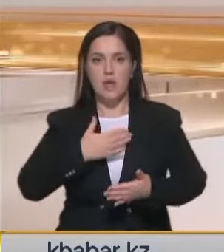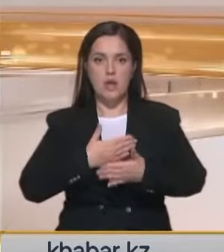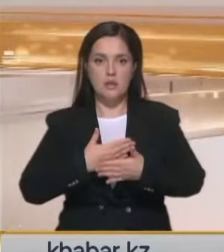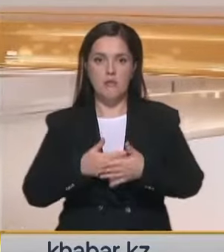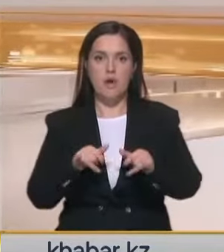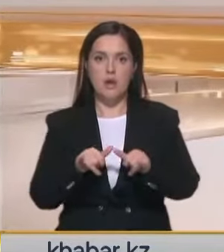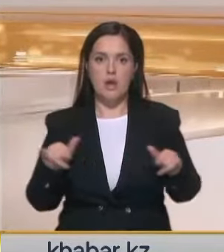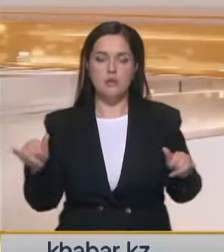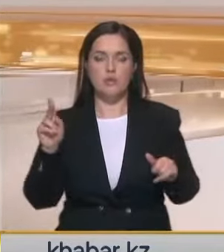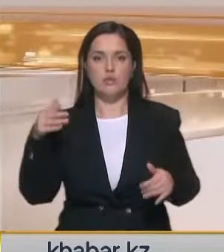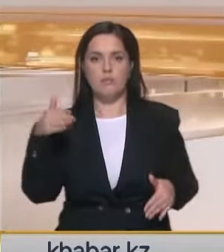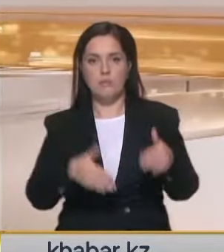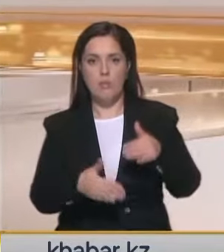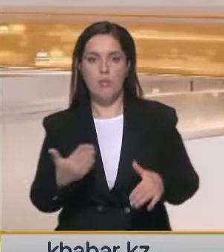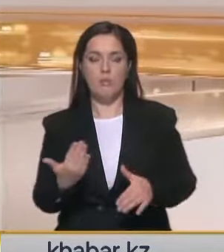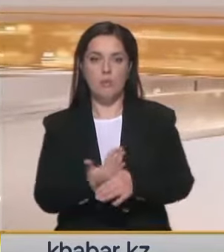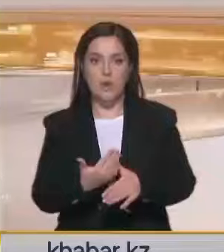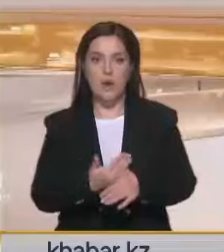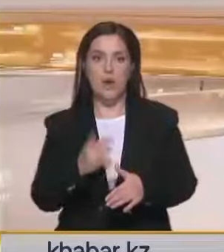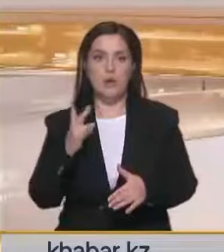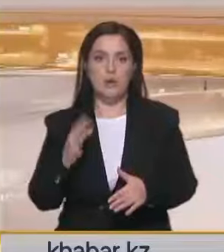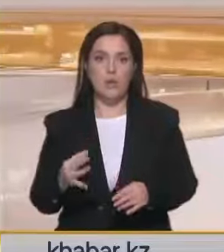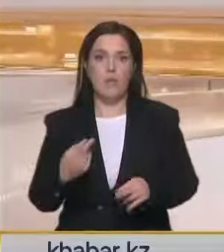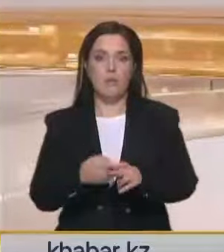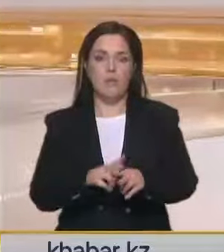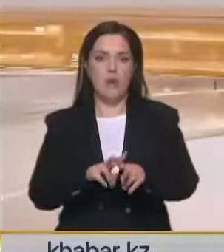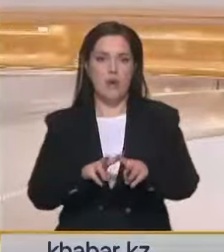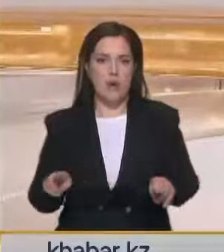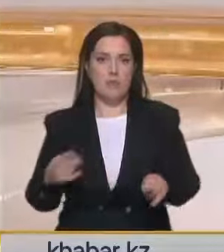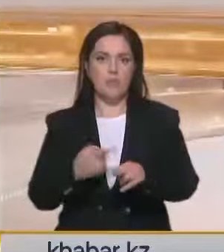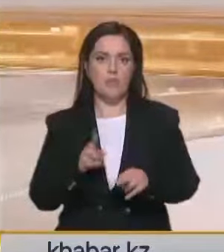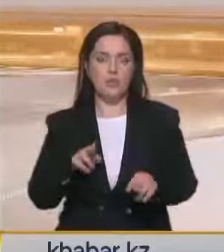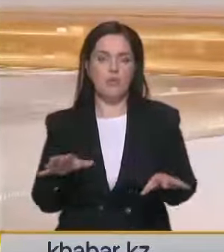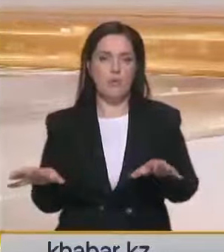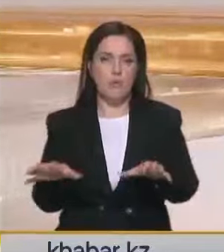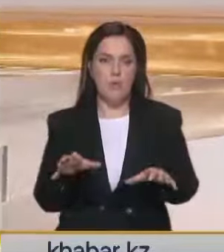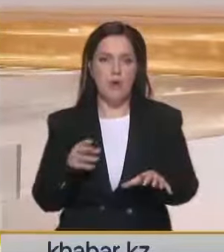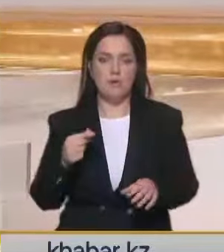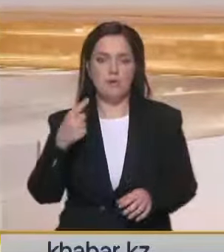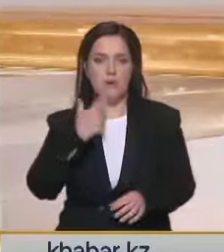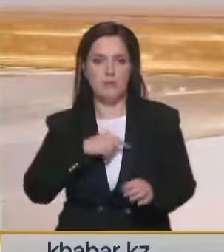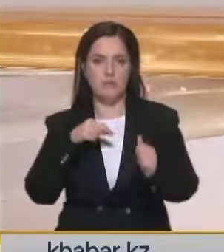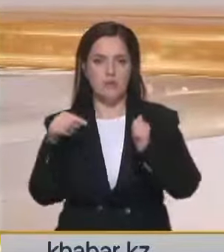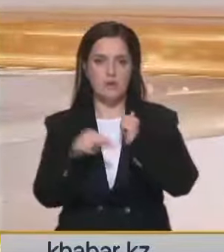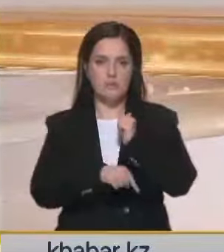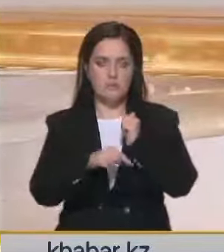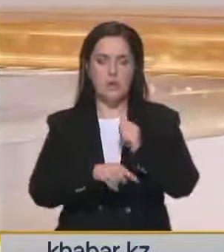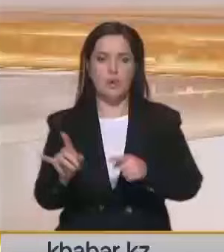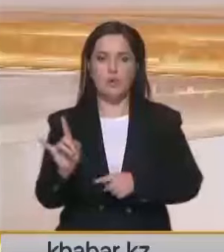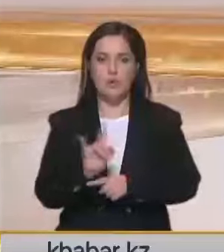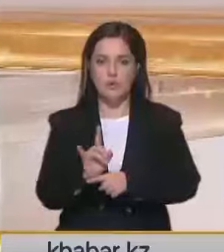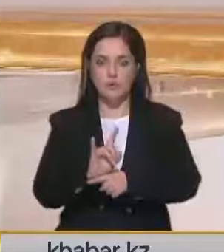развиваются волонтерство и благотворительность, однако это также создает благодатную почву для деятельности всякого рода мошенников